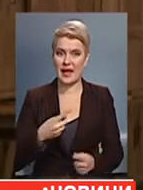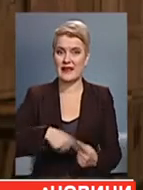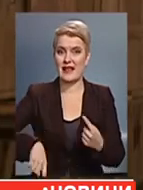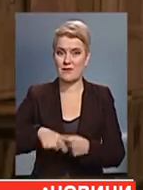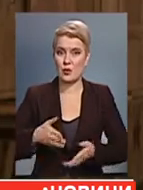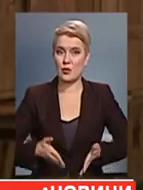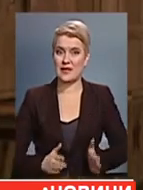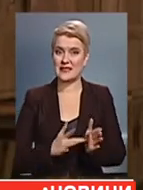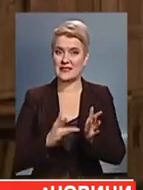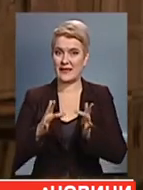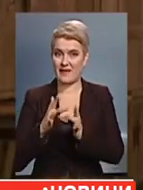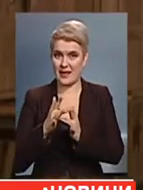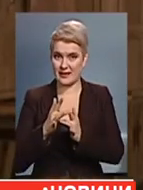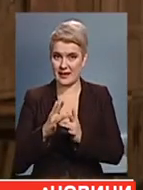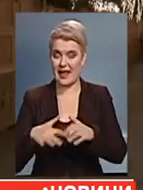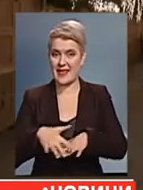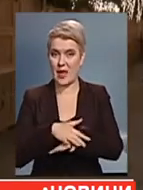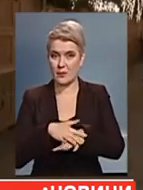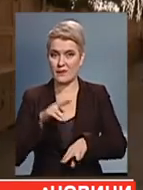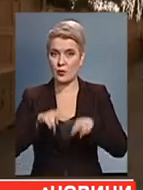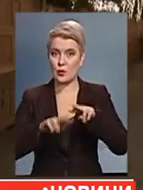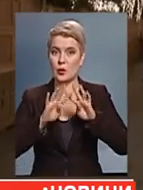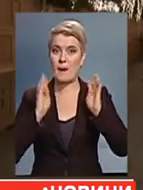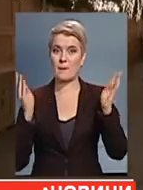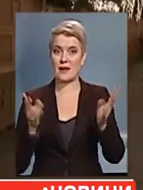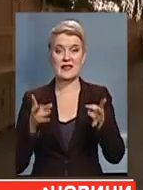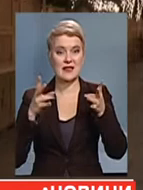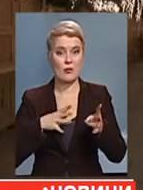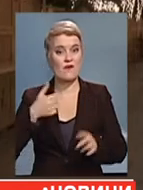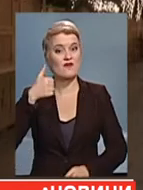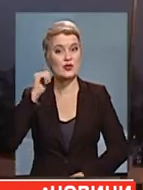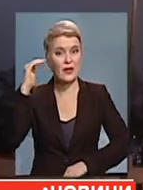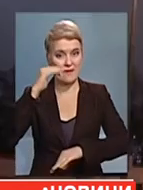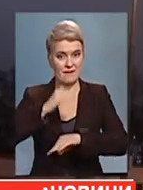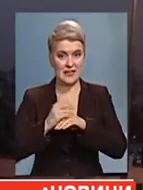паркани. Теракт у німецькій столиці вчинено позавчора ввечері. 12 людей загинули.